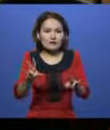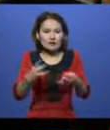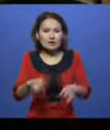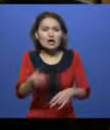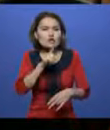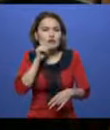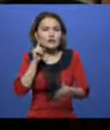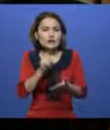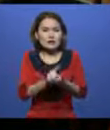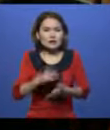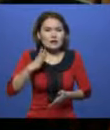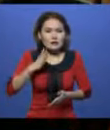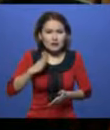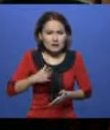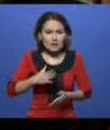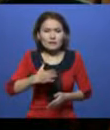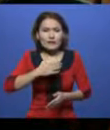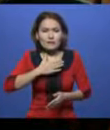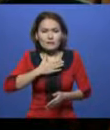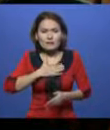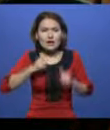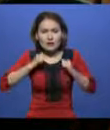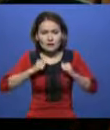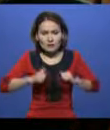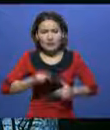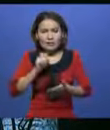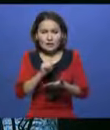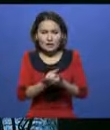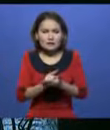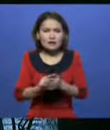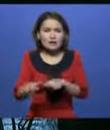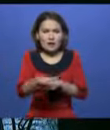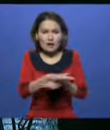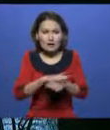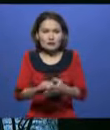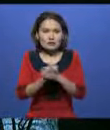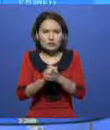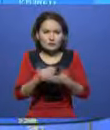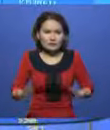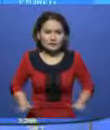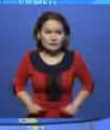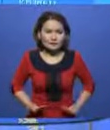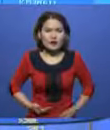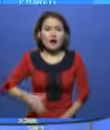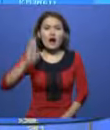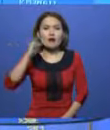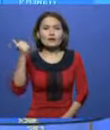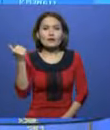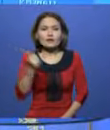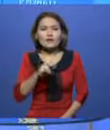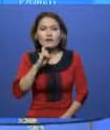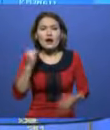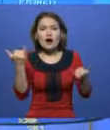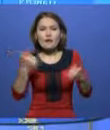келеді. Қалыптасқан жағдайға сәл сабырлық танытса, бәрі де өз уақыты мен орнына келеді деп санаймын. Алдағы апталарда жанар